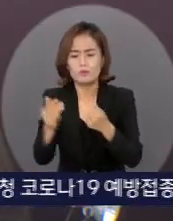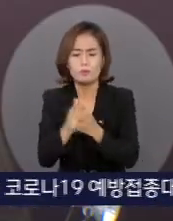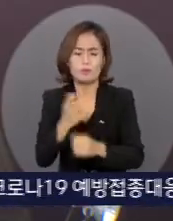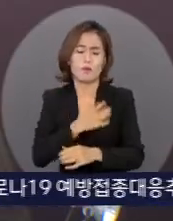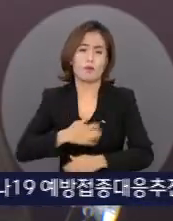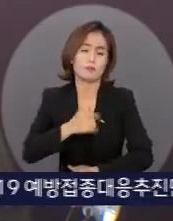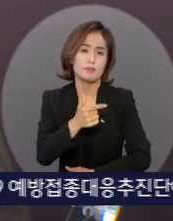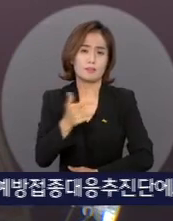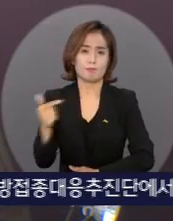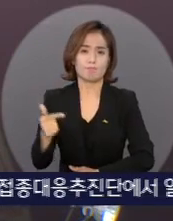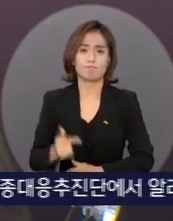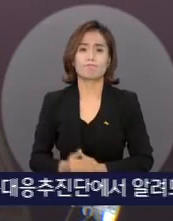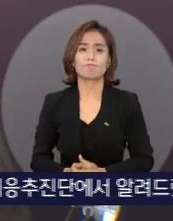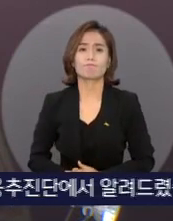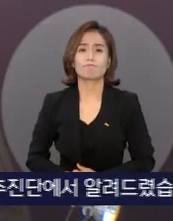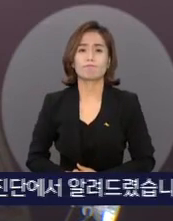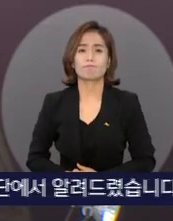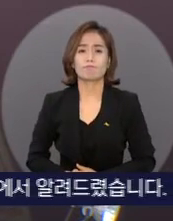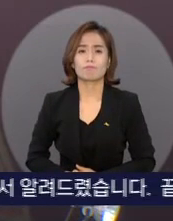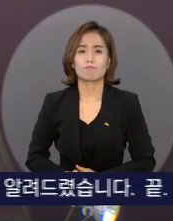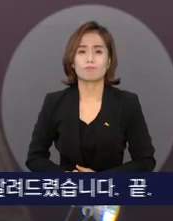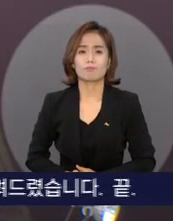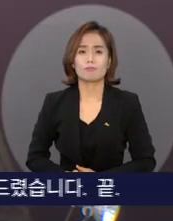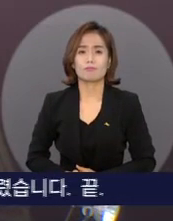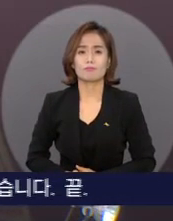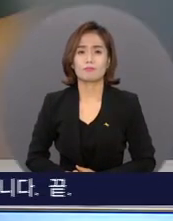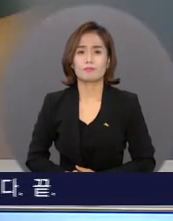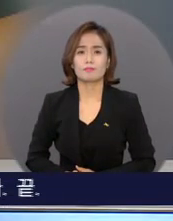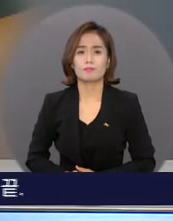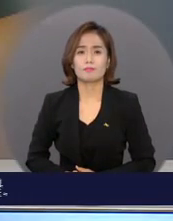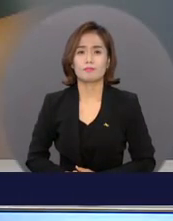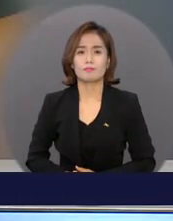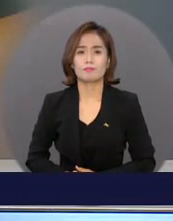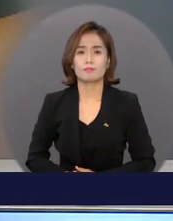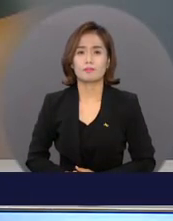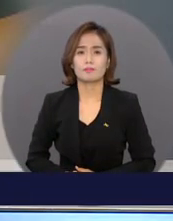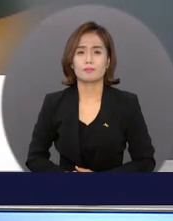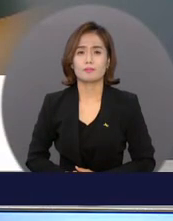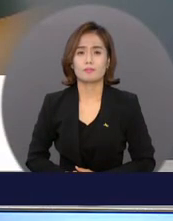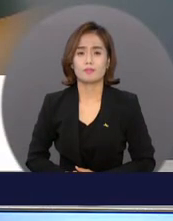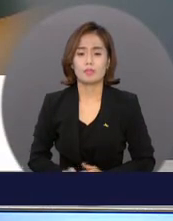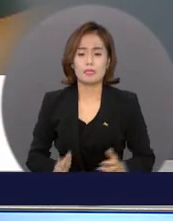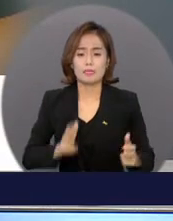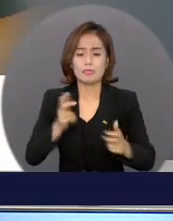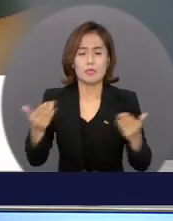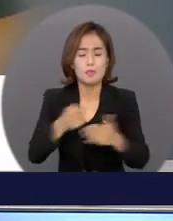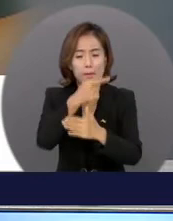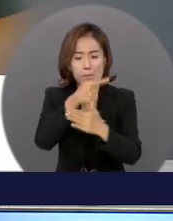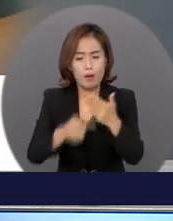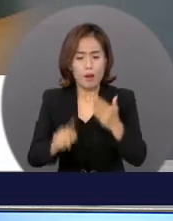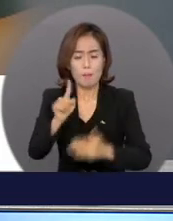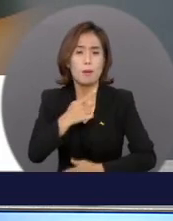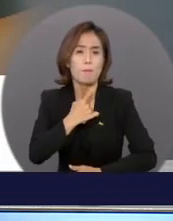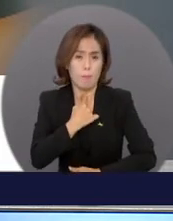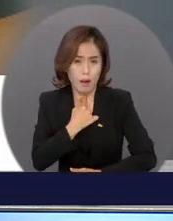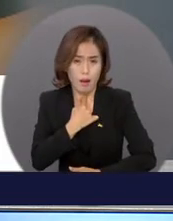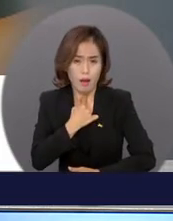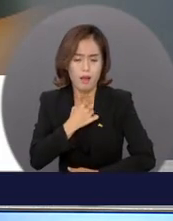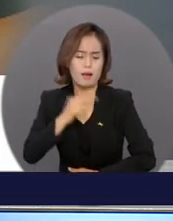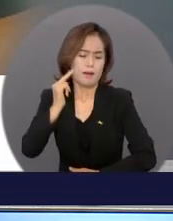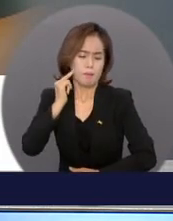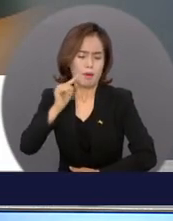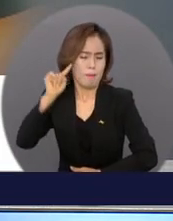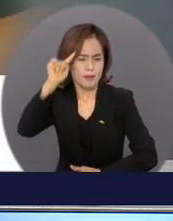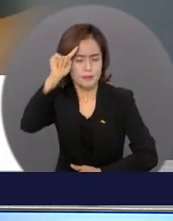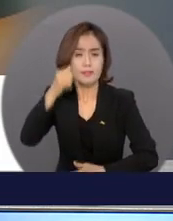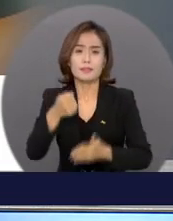있습니다. MBC 뉴스 양정은입니다. 산업재해를 한 번이라도 겪고 나면 극심한